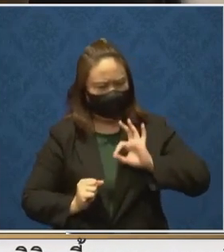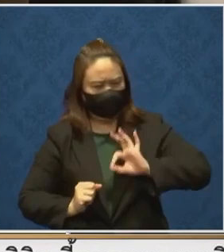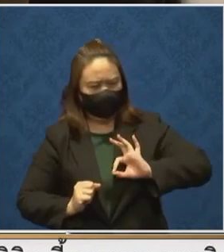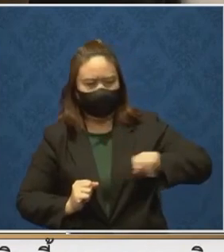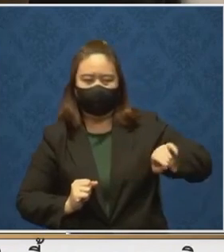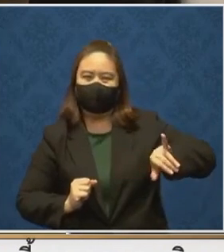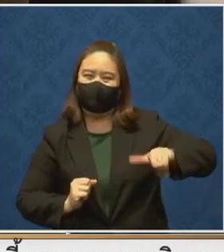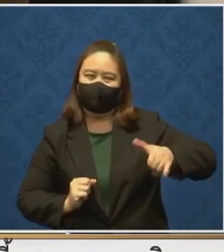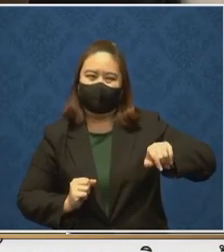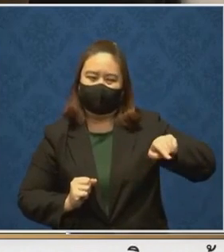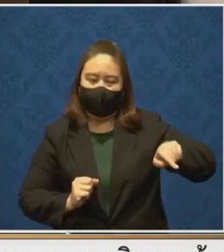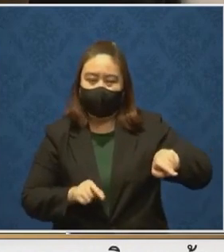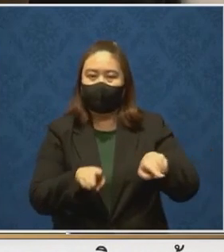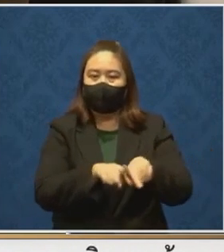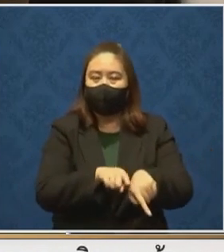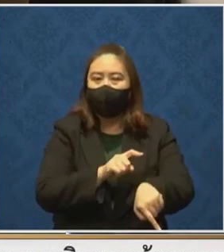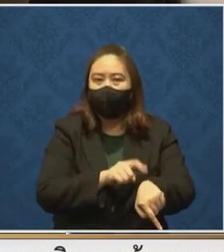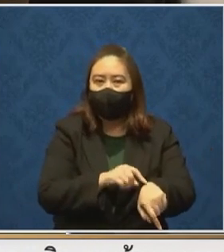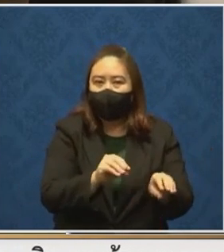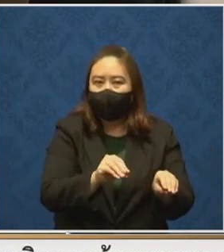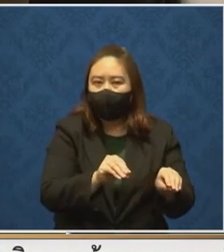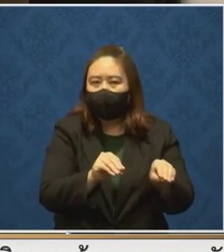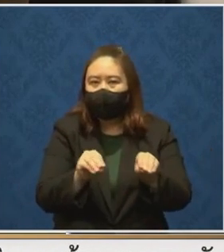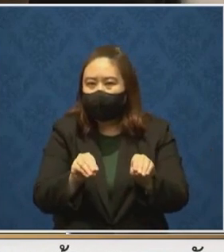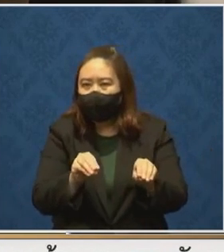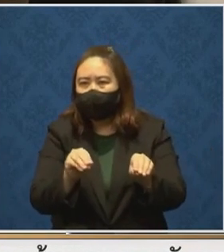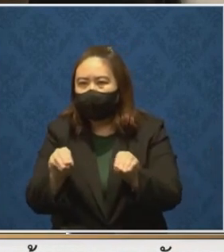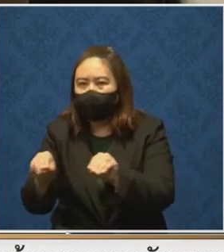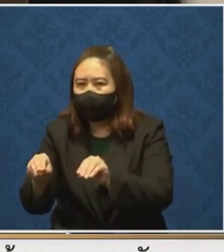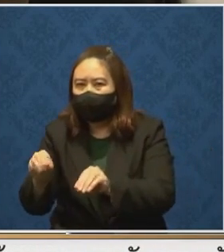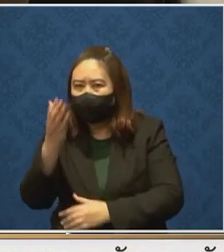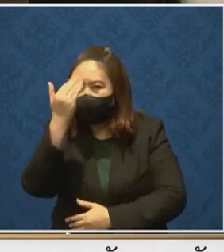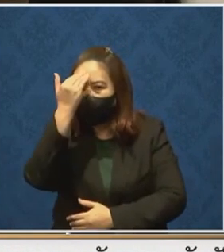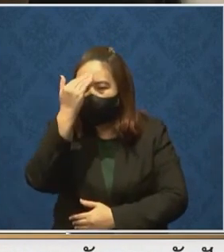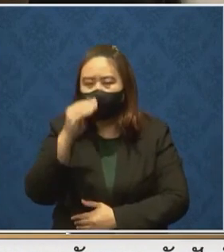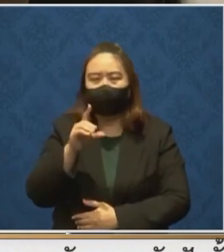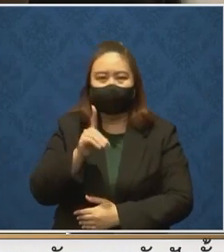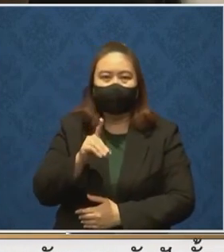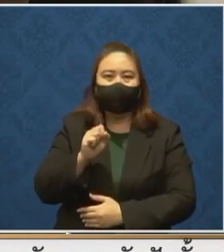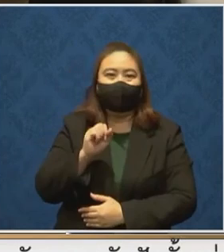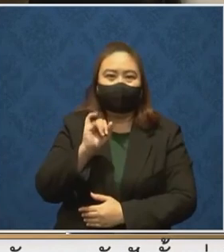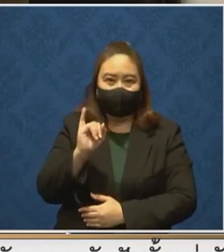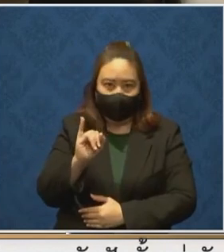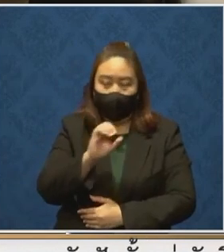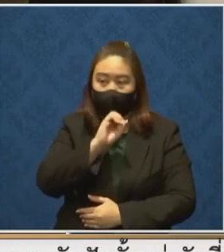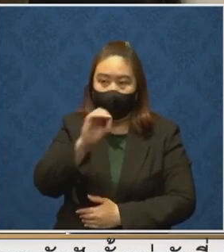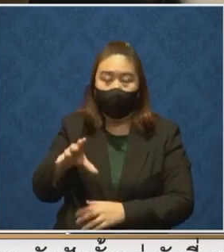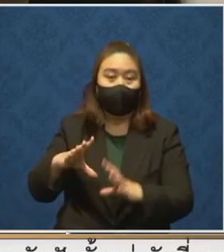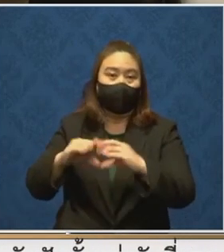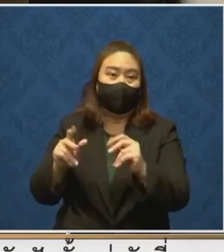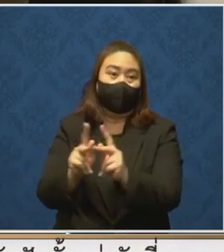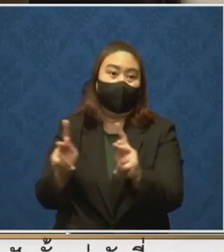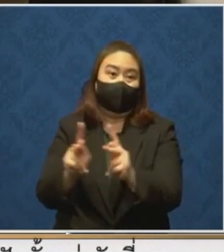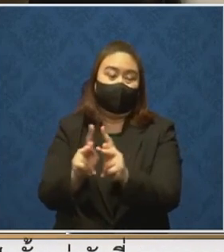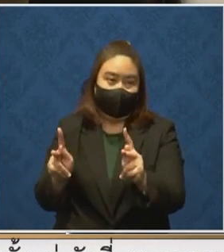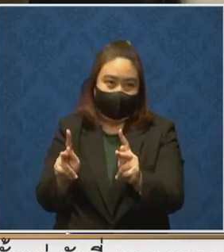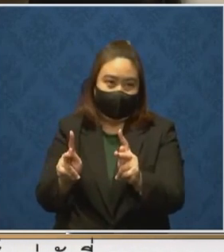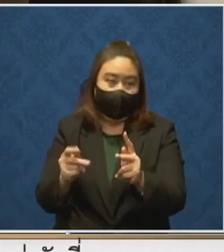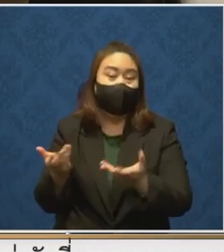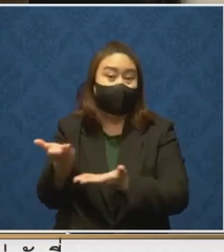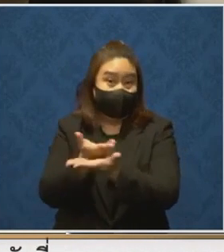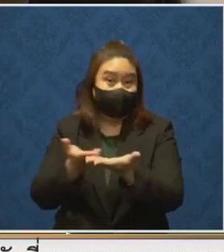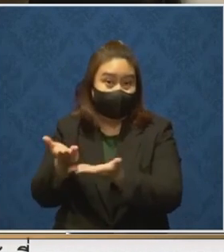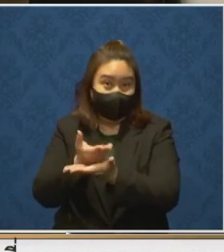วาอาจเป็การประวงเวลาไม่ให้ขดีคืบหน้าเพราะ DSI ได้แ้งในทตประชุมขนักัมาที่การวิษามัพิจารณา